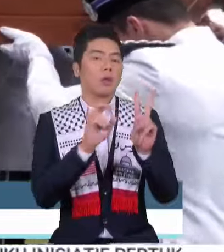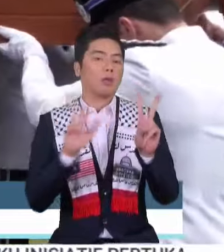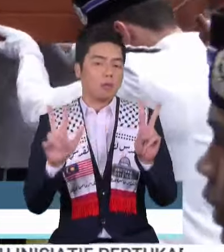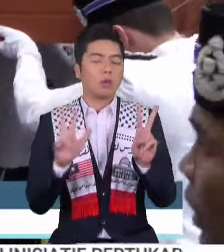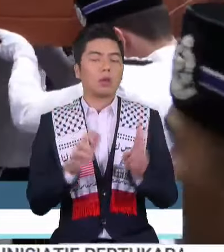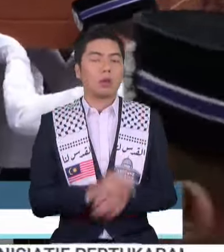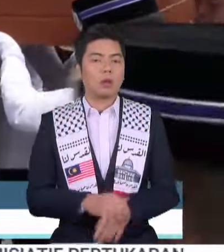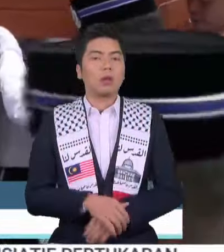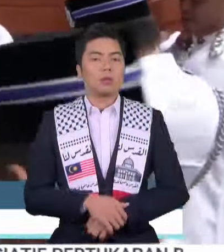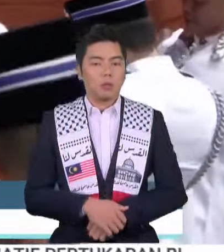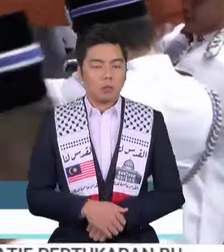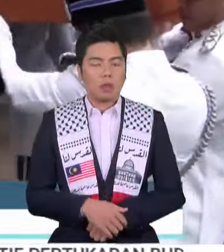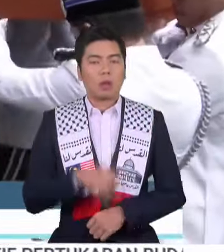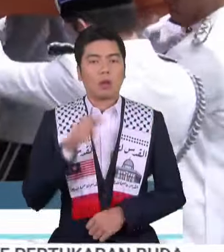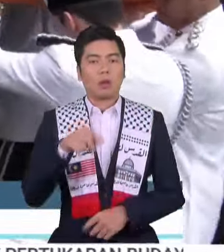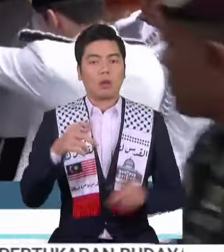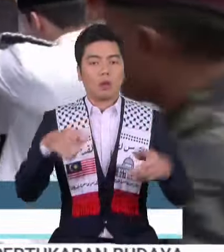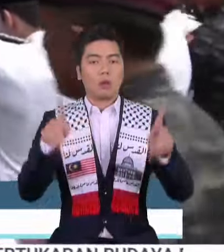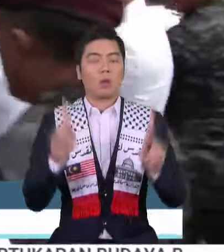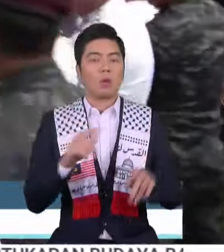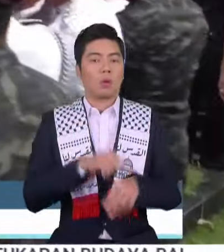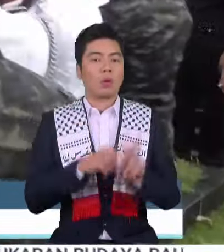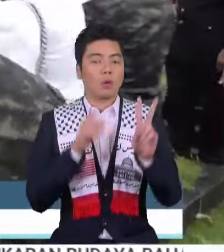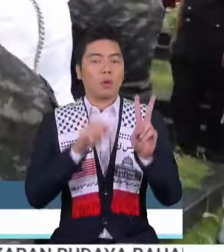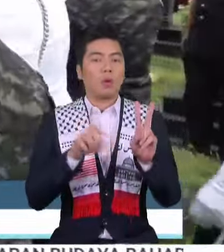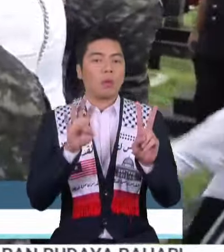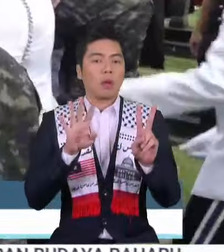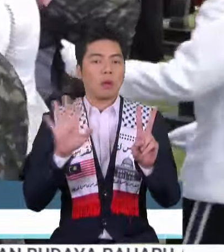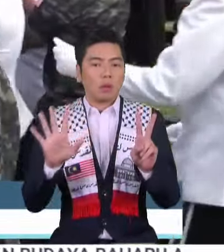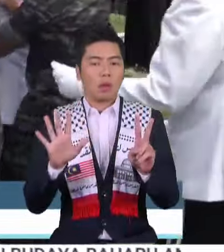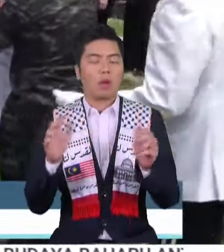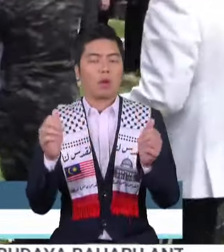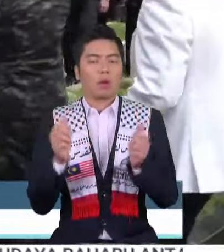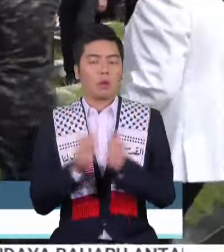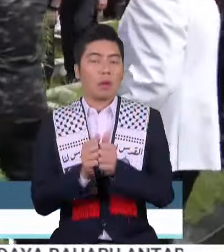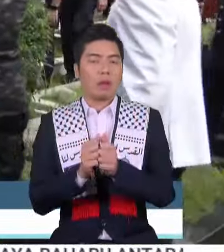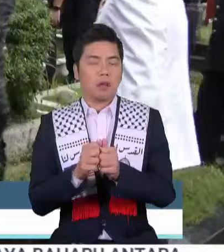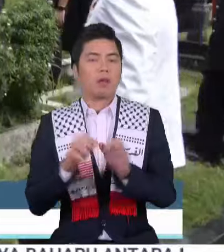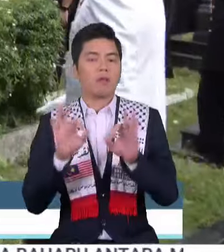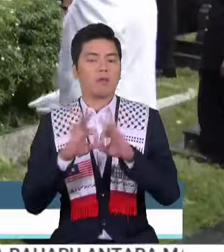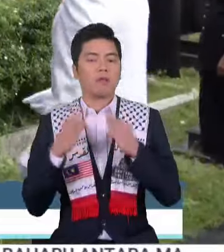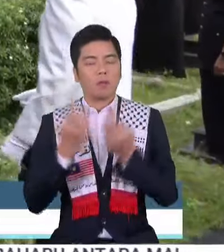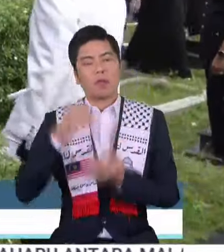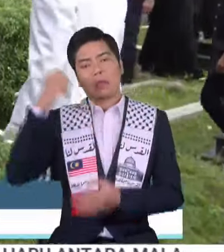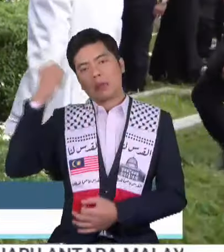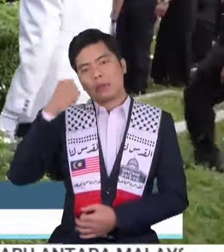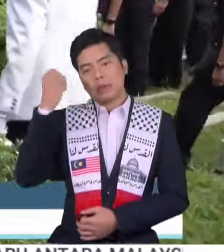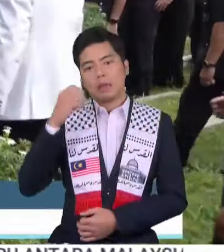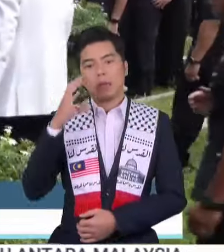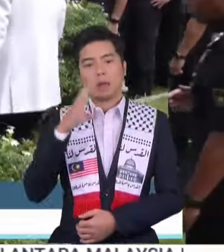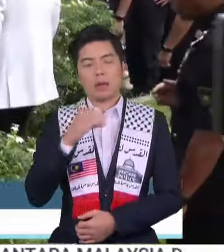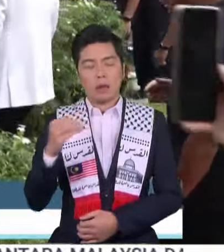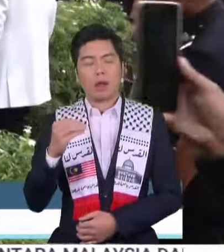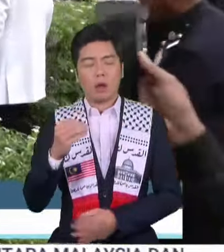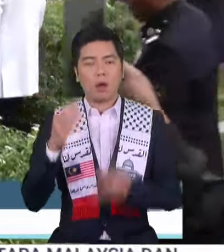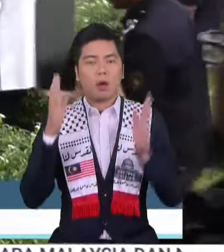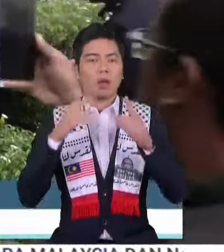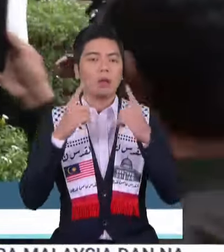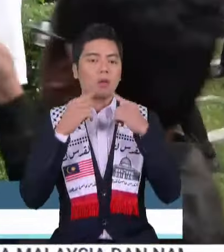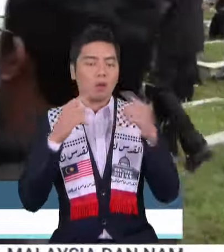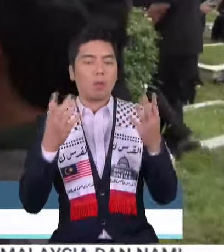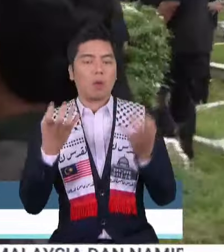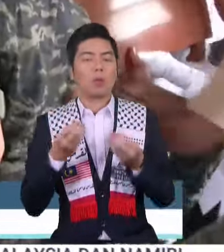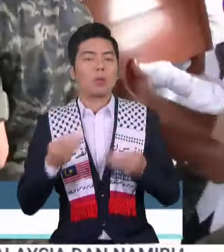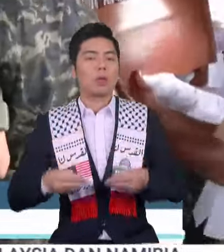di Tanah Perkuburan pada pukul 2.24 petang diiringi ahli keluarga, saudara mara selain orang kenamaan yang